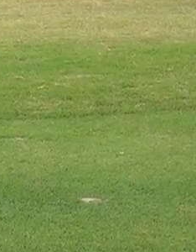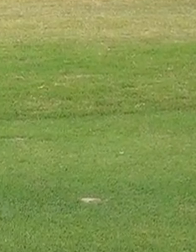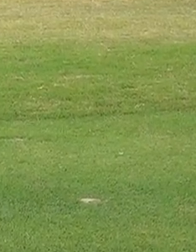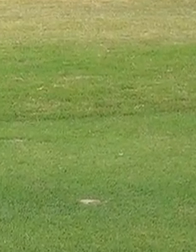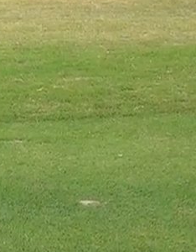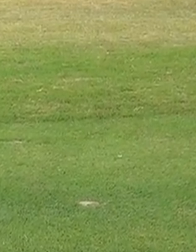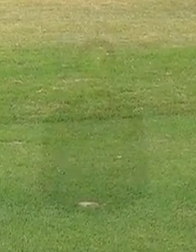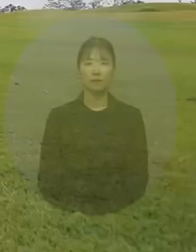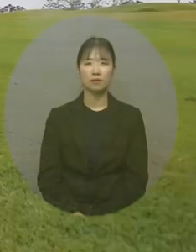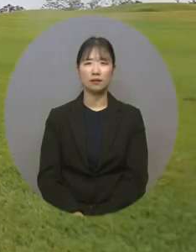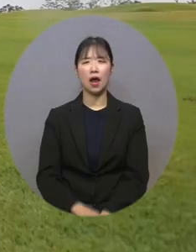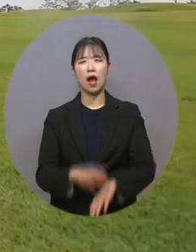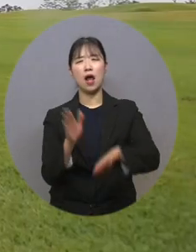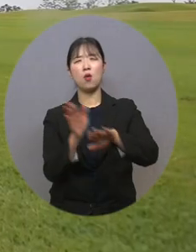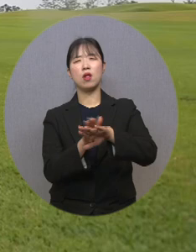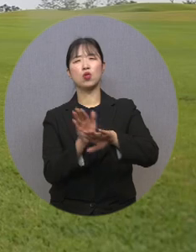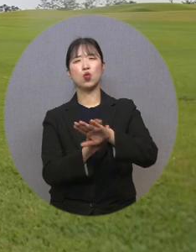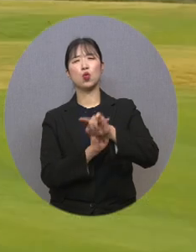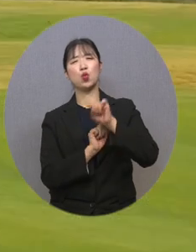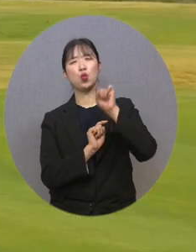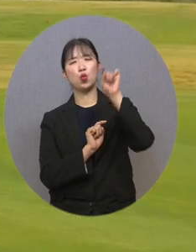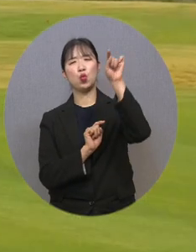너무 왼쪽이다.